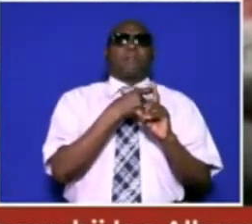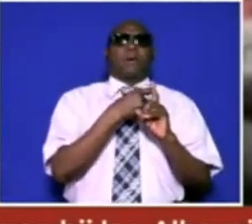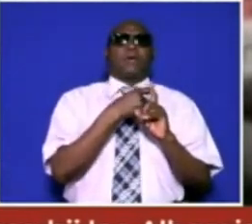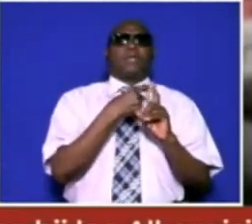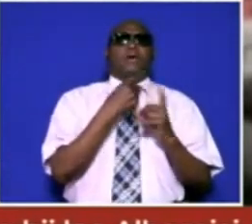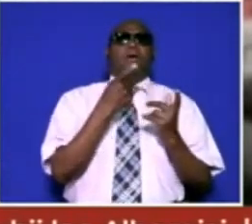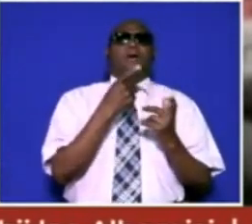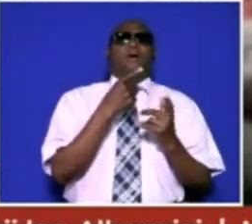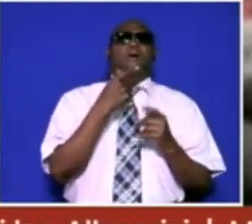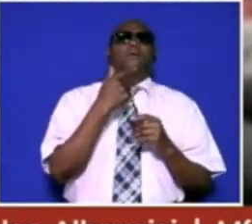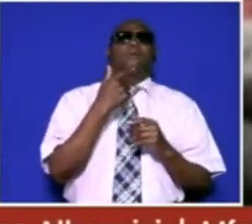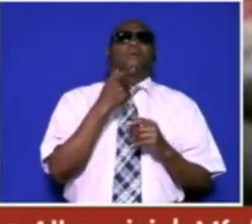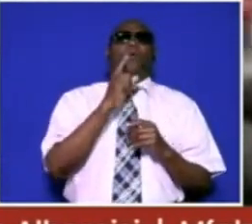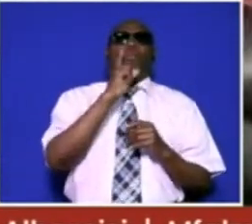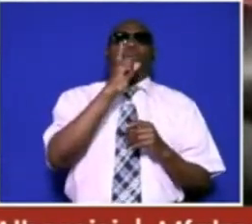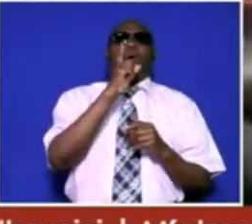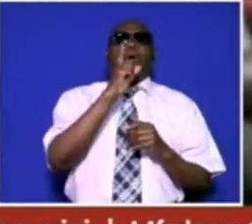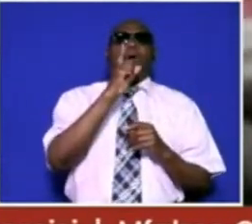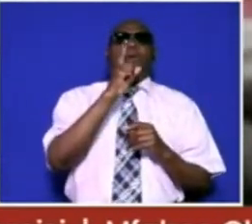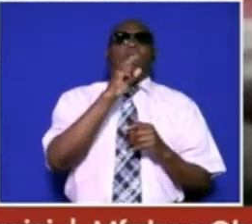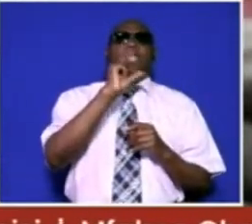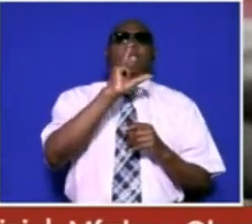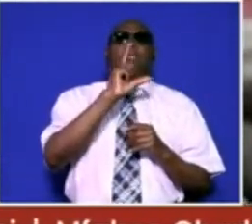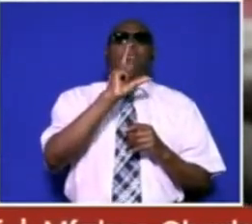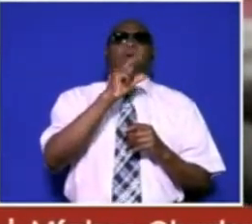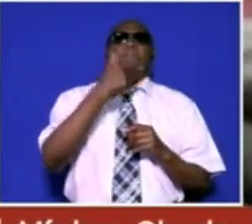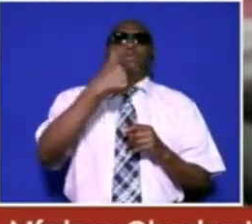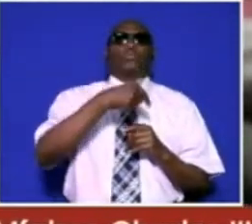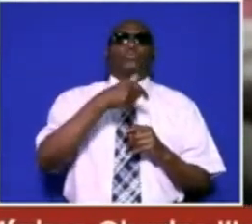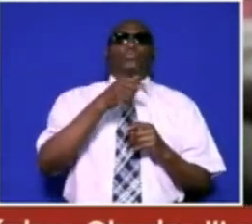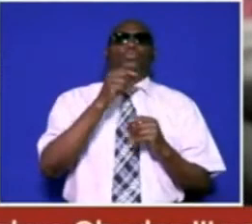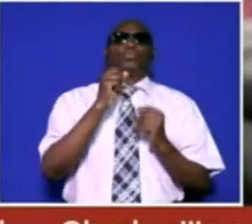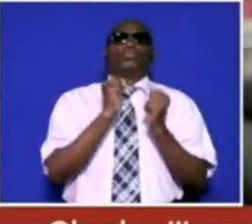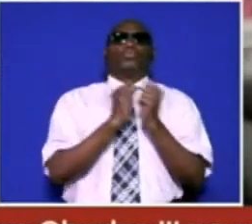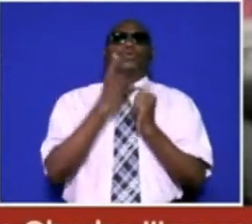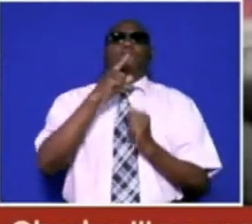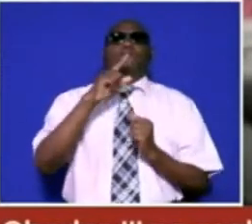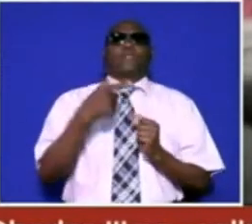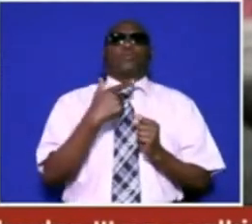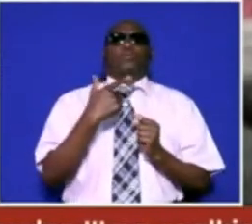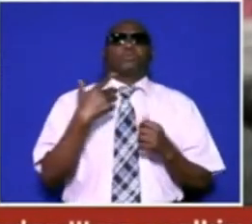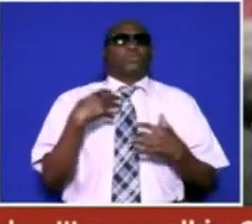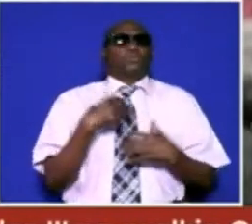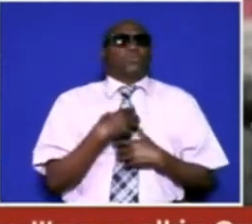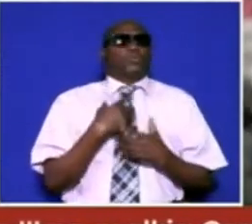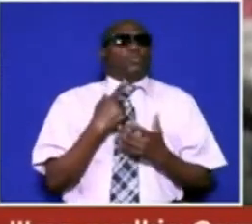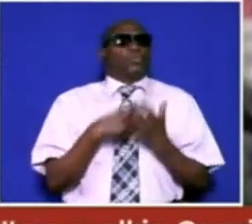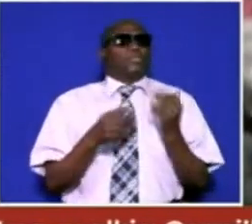12,000. Yes, 12,000, and I was really like, hey, what is going on in the country?